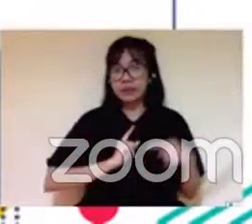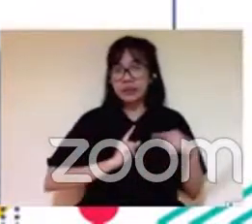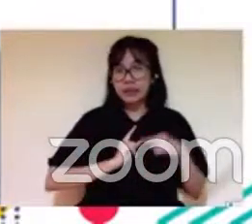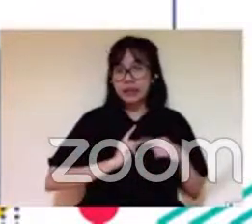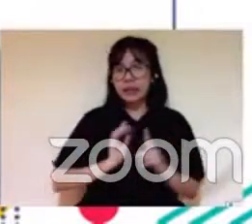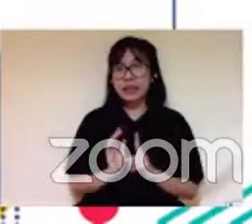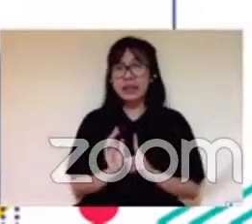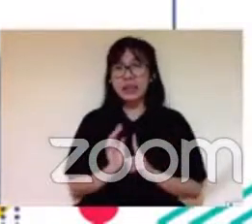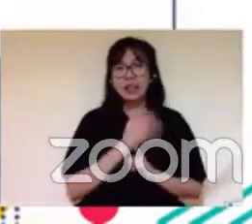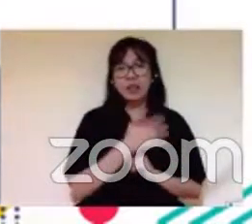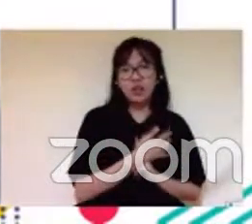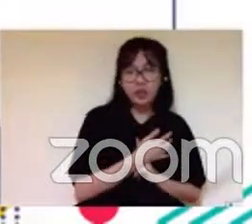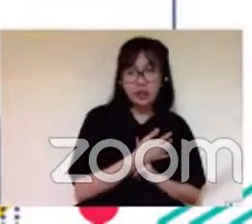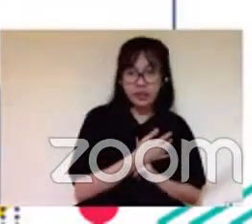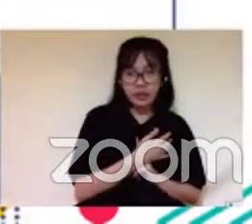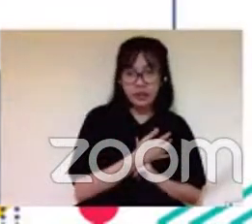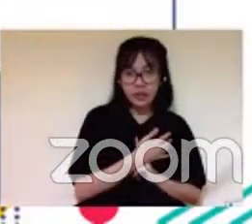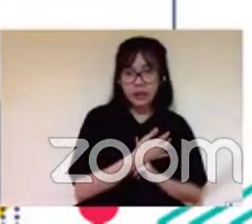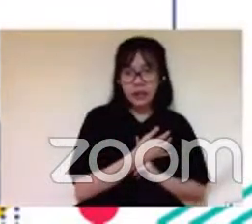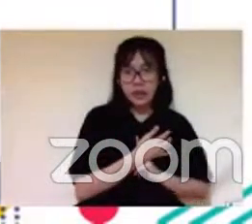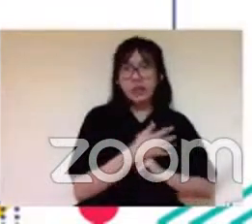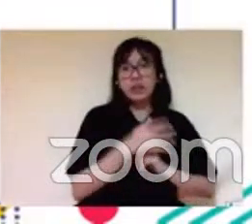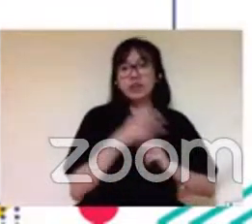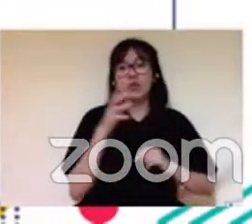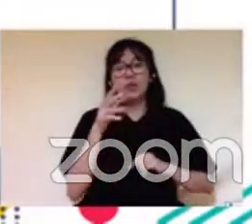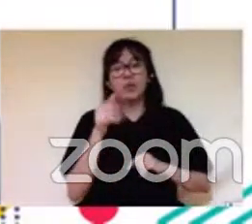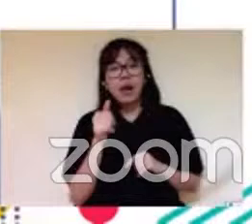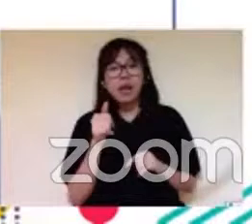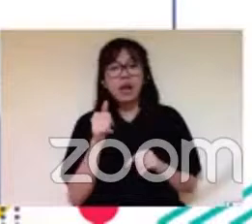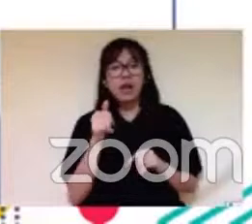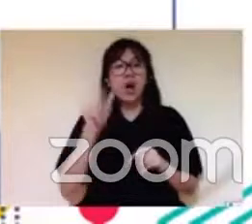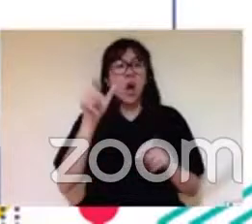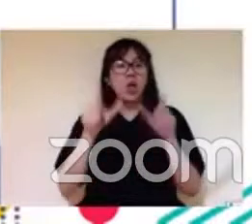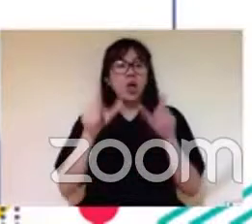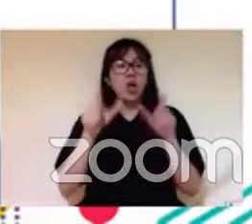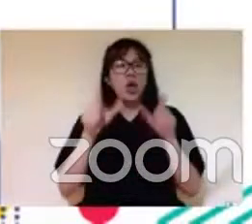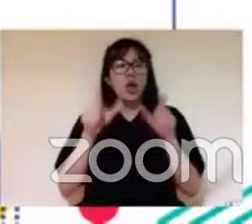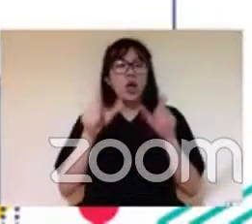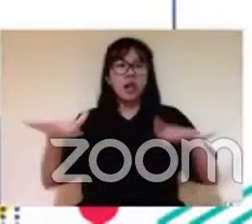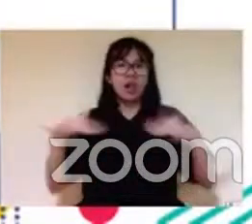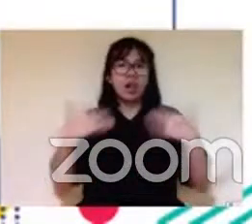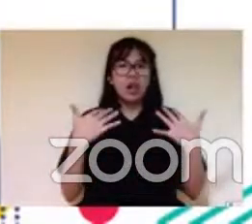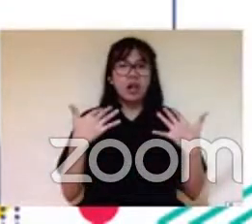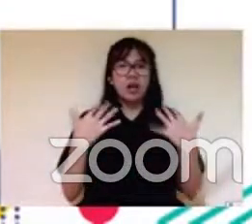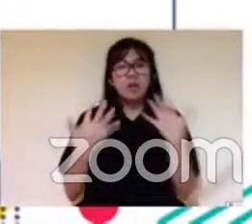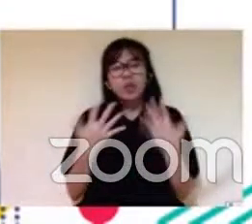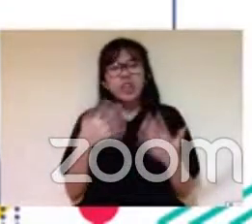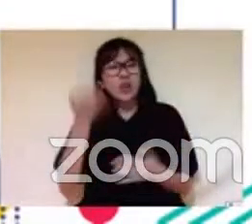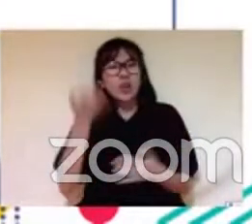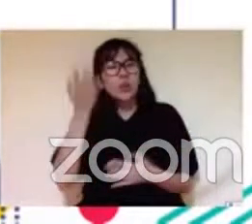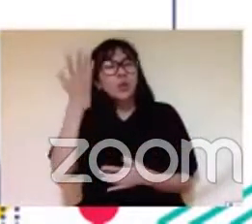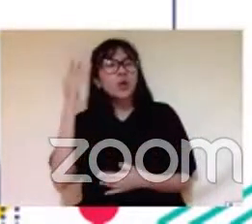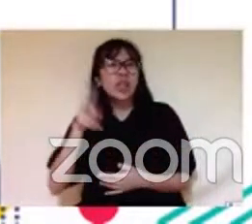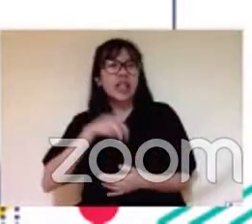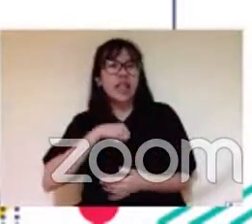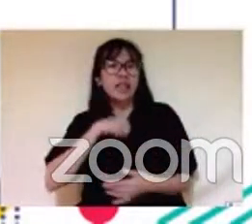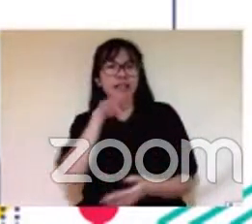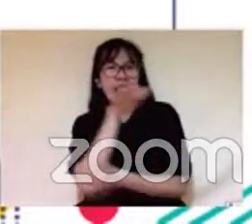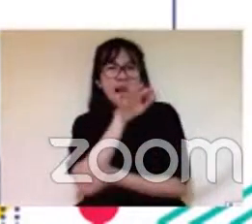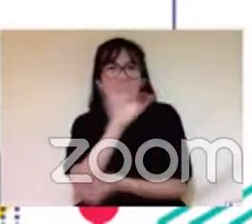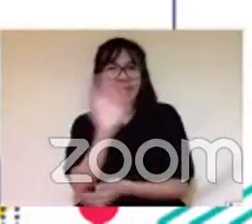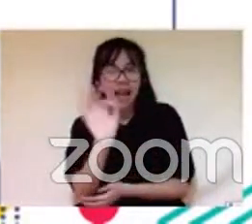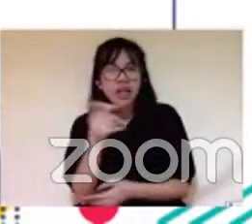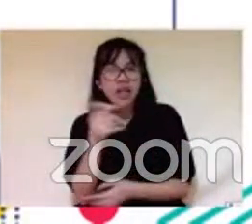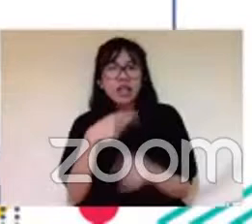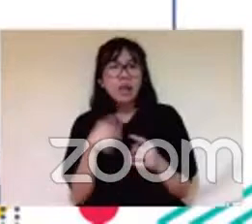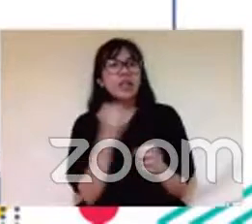hal-hal yang mungkin justru membuka peluang bagi orang lain yang tadinya mungkin tidak niat untuk berbuat jahat, untuk melakukan sesuatu yang kontraproduktif bagi